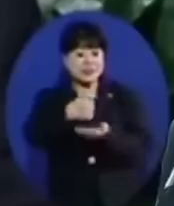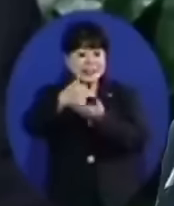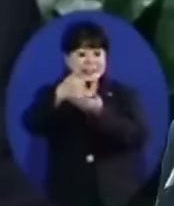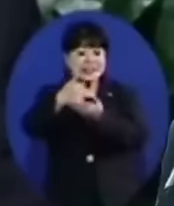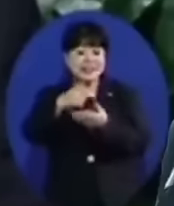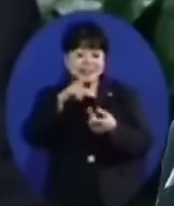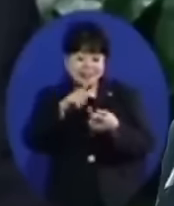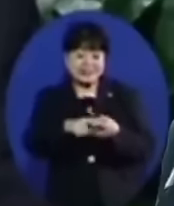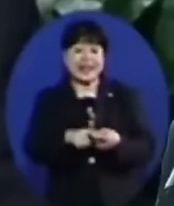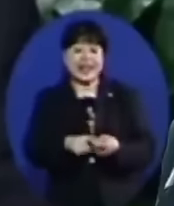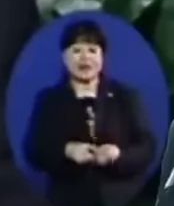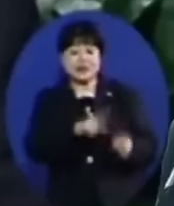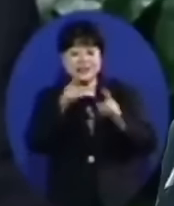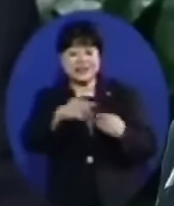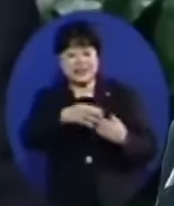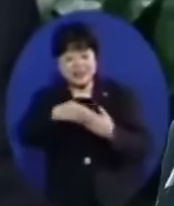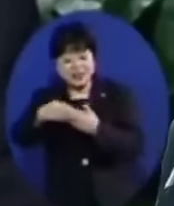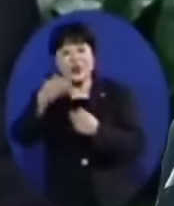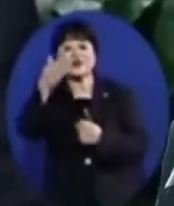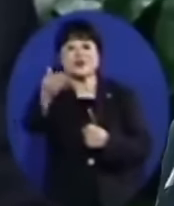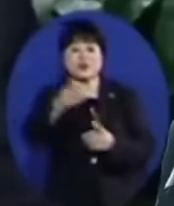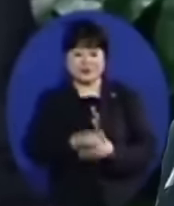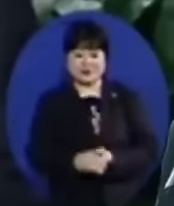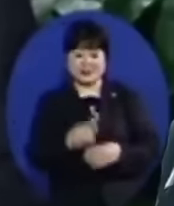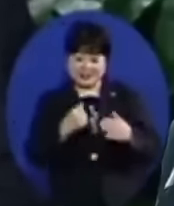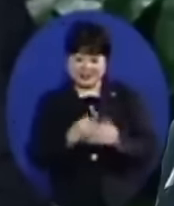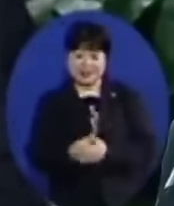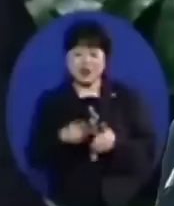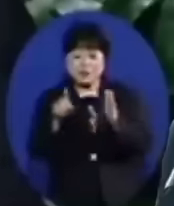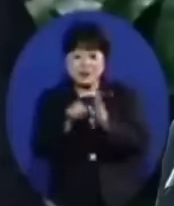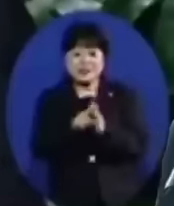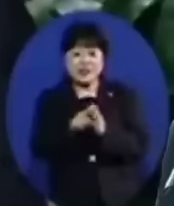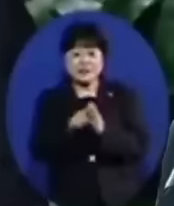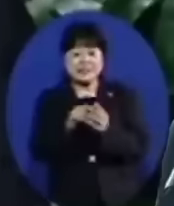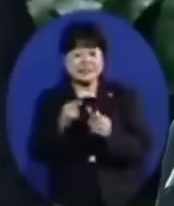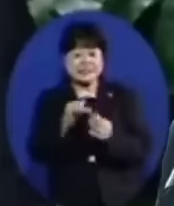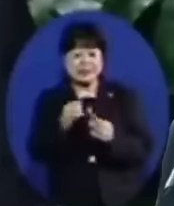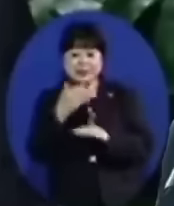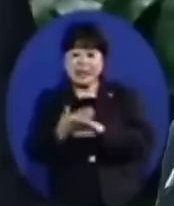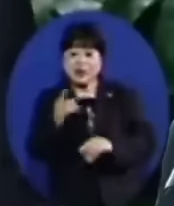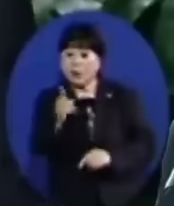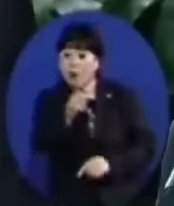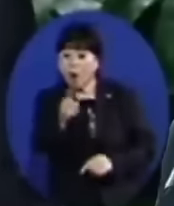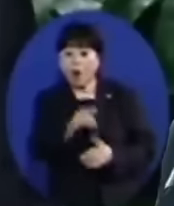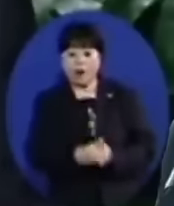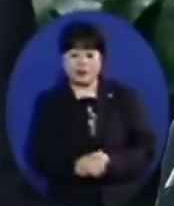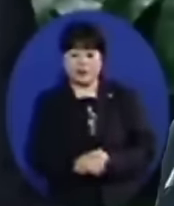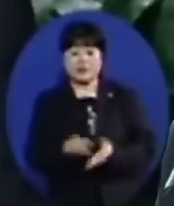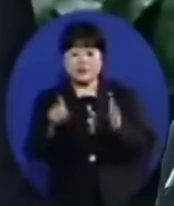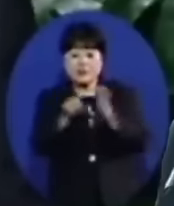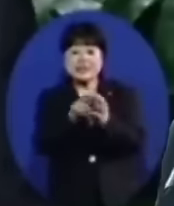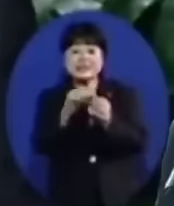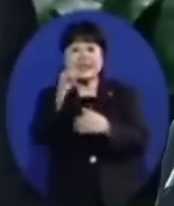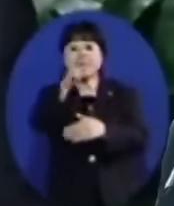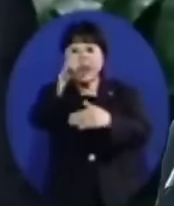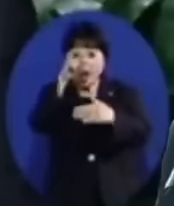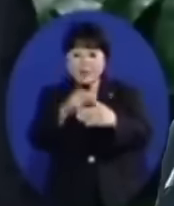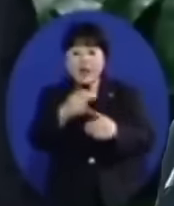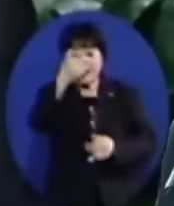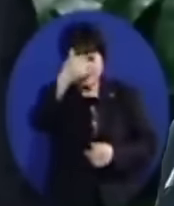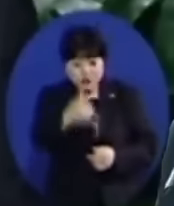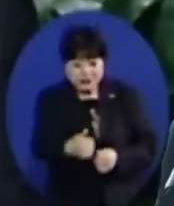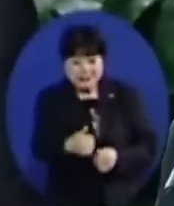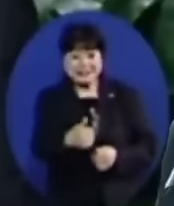그렇게 살도록 끌어주시지. 그러므로 믿는 자와 안 믿는 자가 뭐가 다르냐? 믿는 자는 마음속에